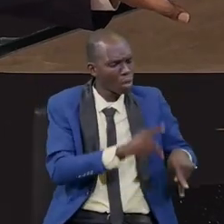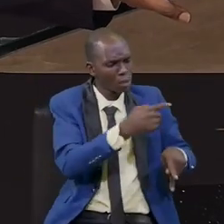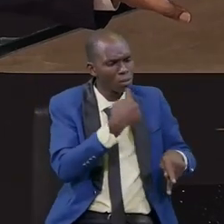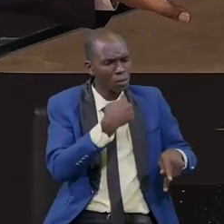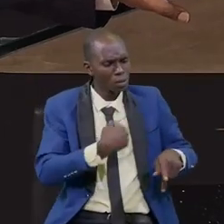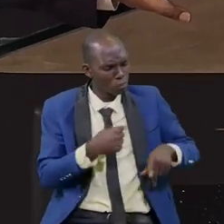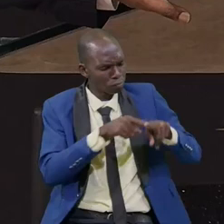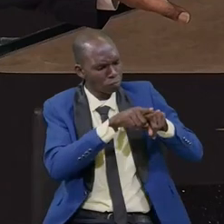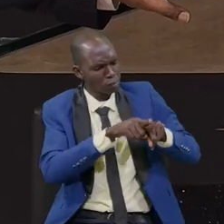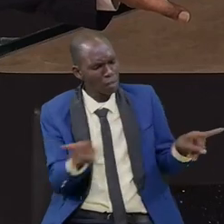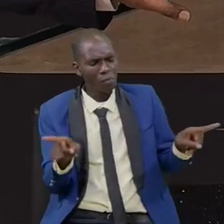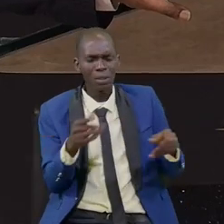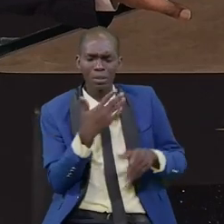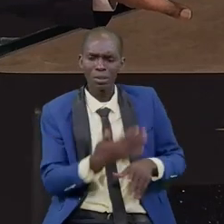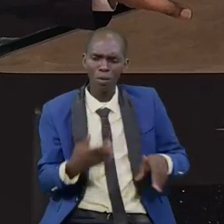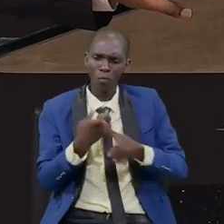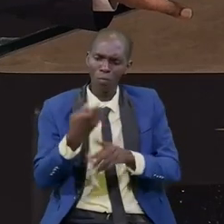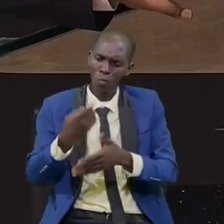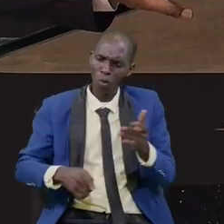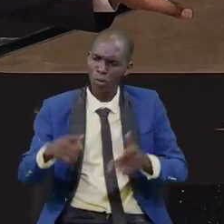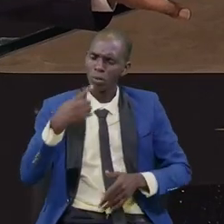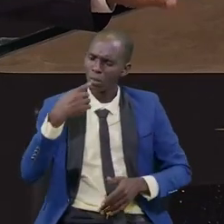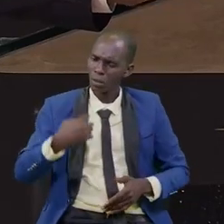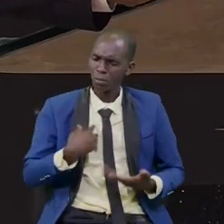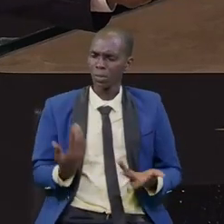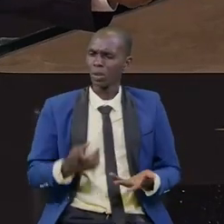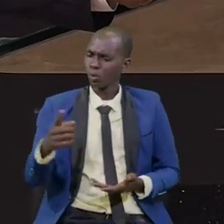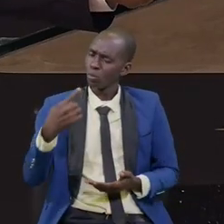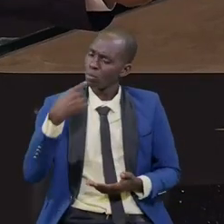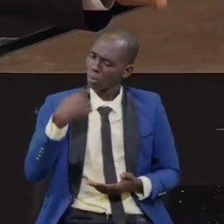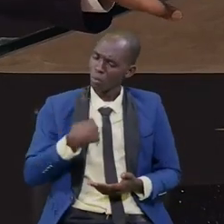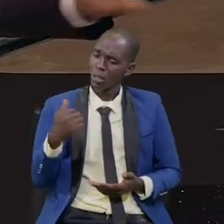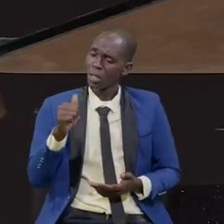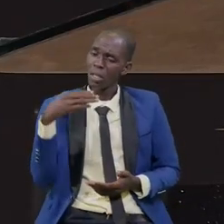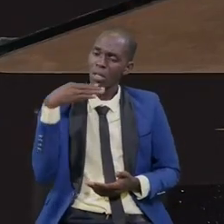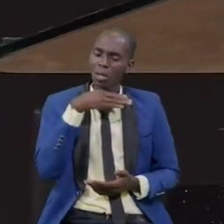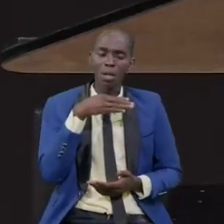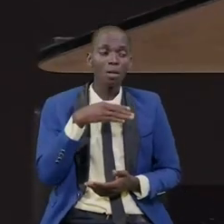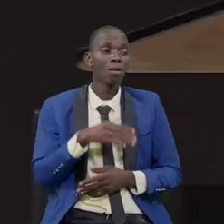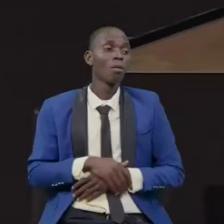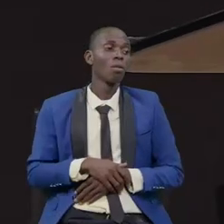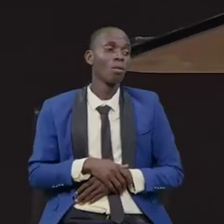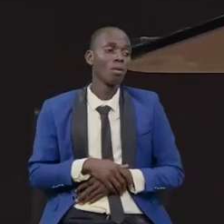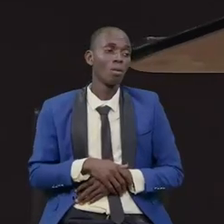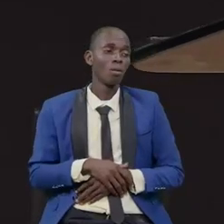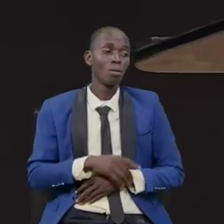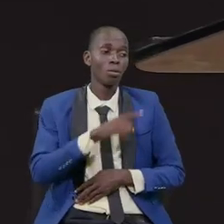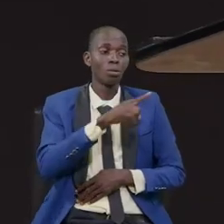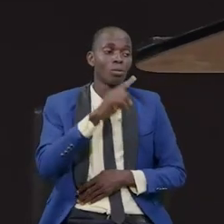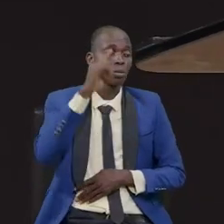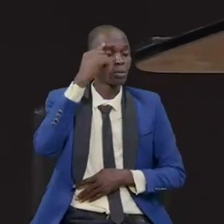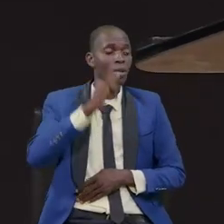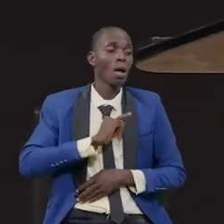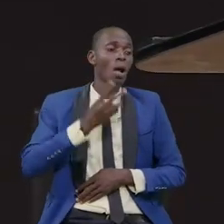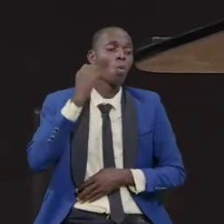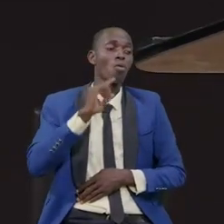m'a dit la réelle version de l'histoire. Tu m'avais menti. Et quoi? Mais tu as pris cela